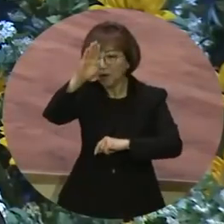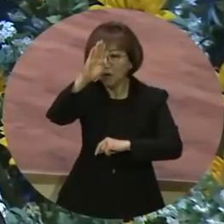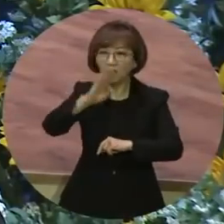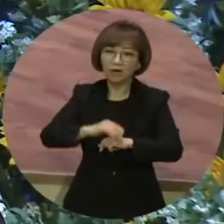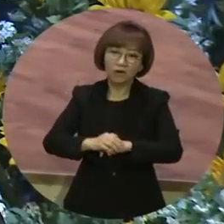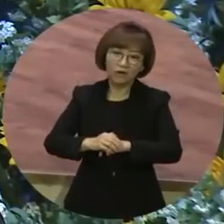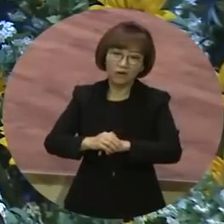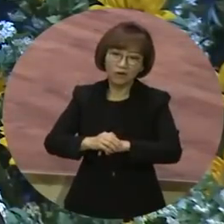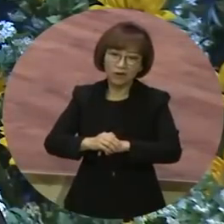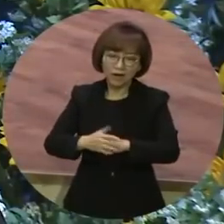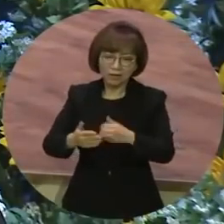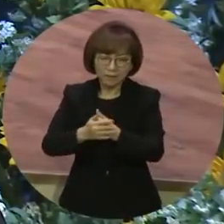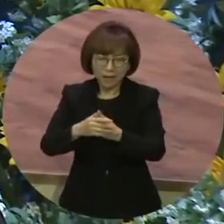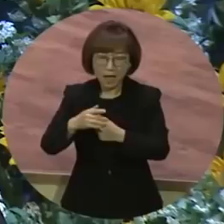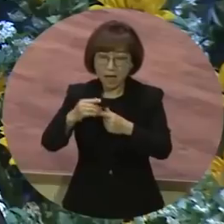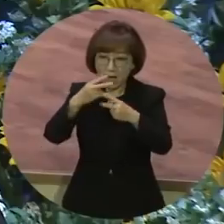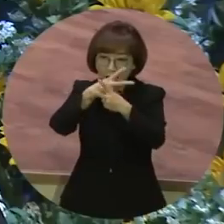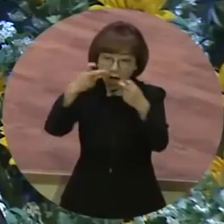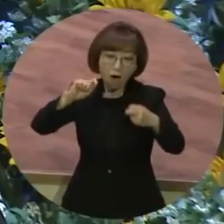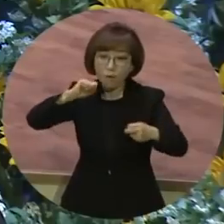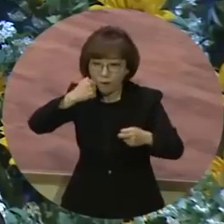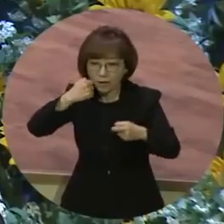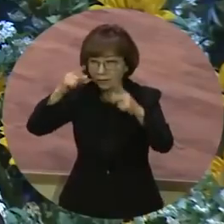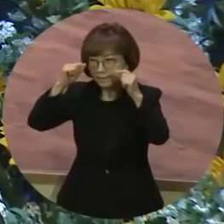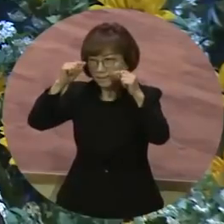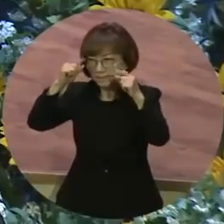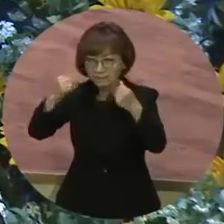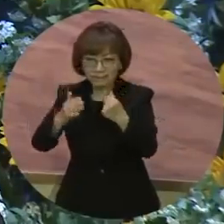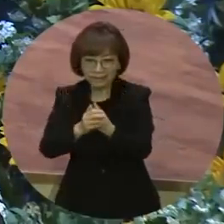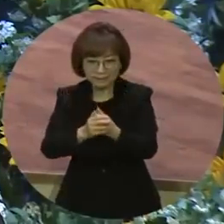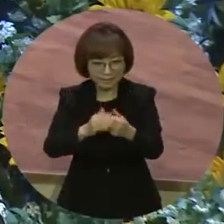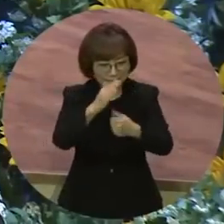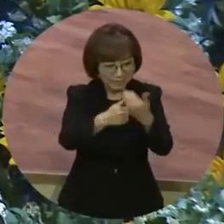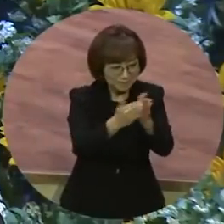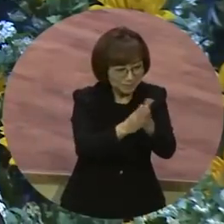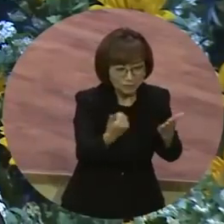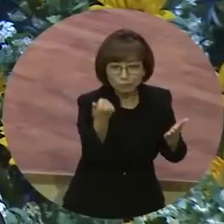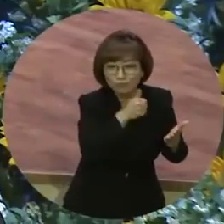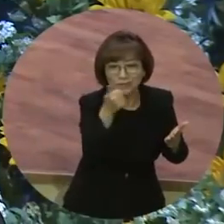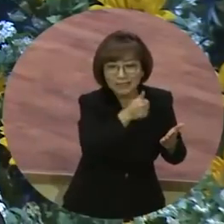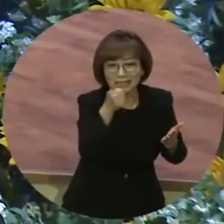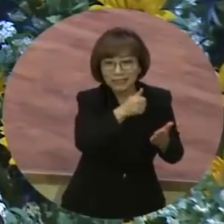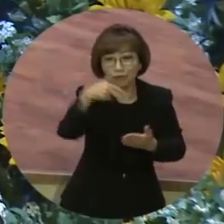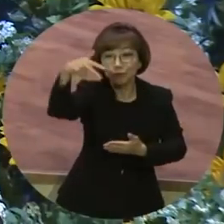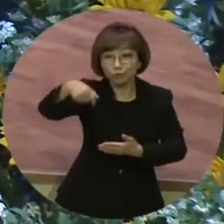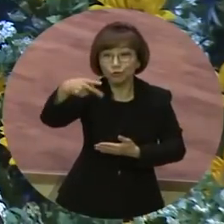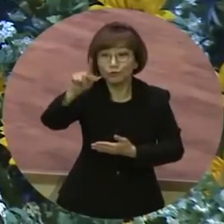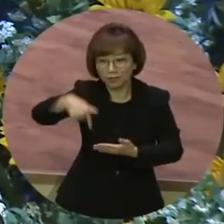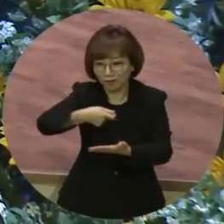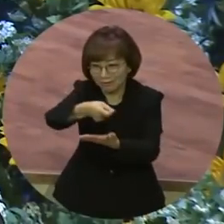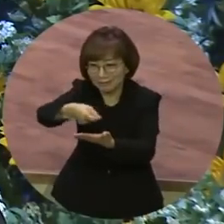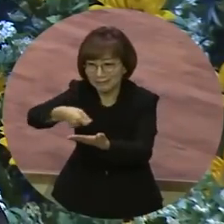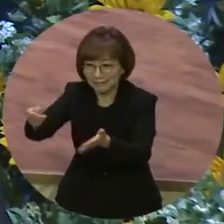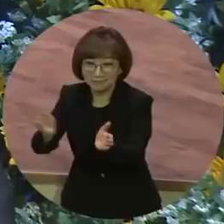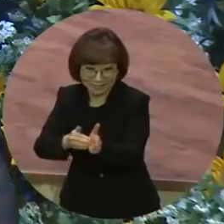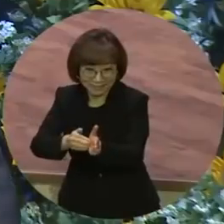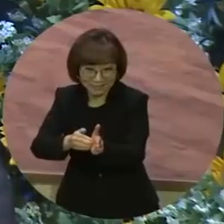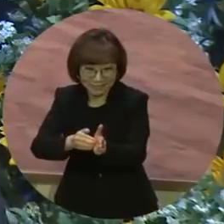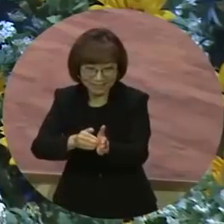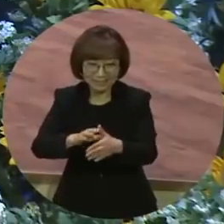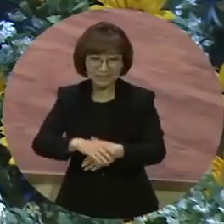칼빈 주석을 쓴 거예요. 아프니까 잠을 못 자니까 아시겠어요? 하나님이 하신 방법은 다양하다니까요.